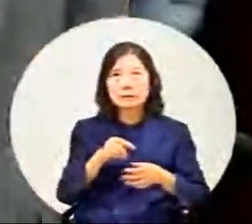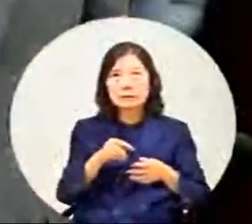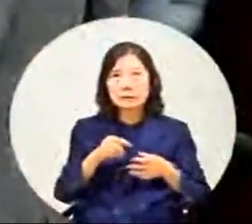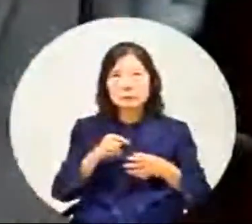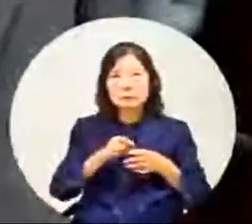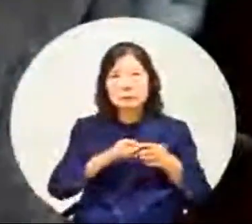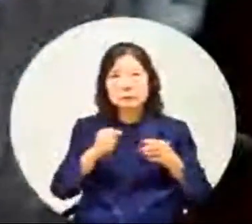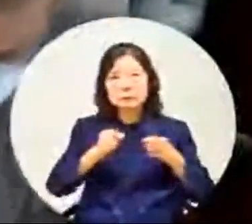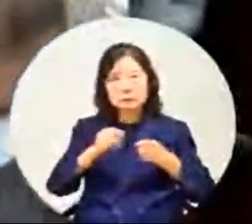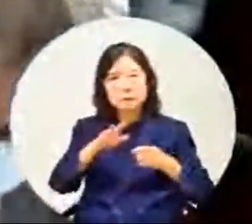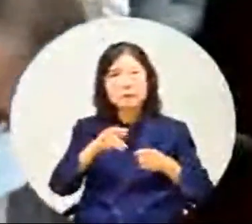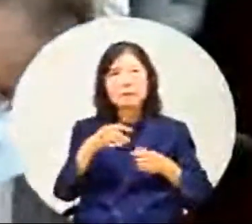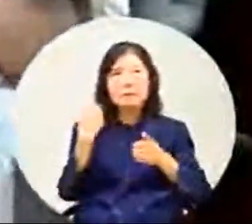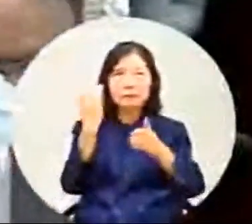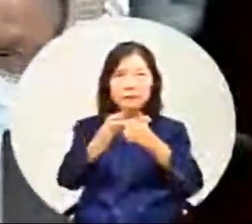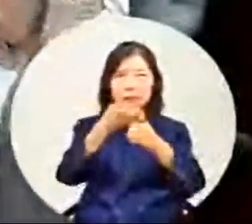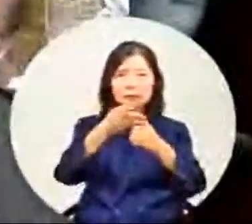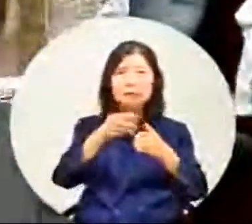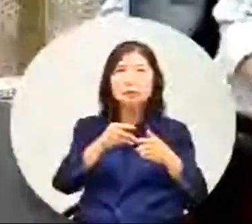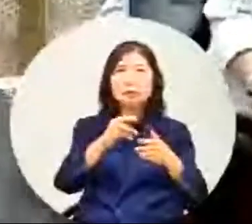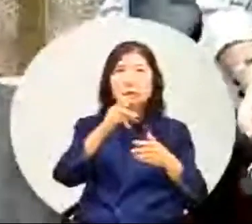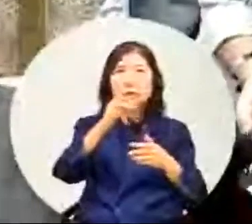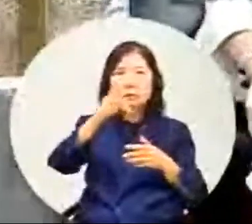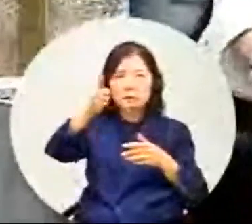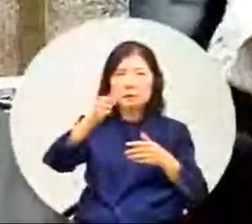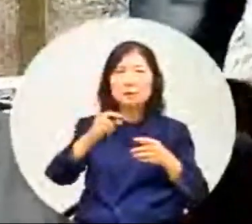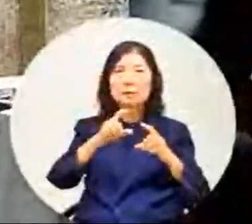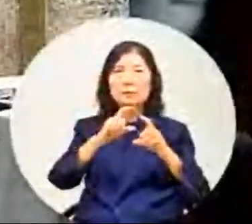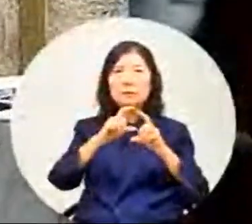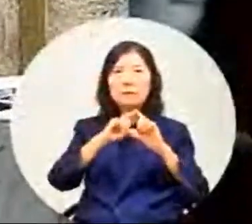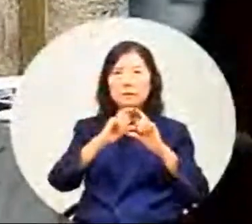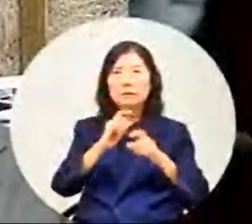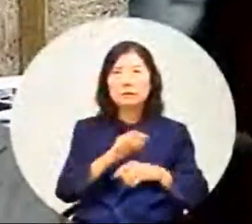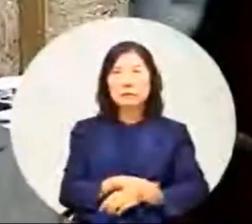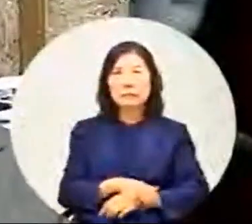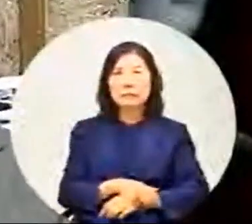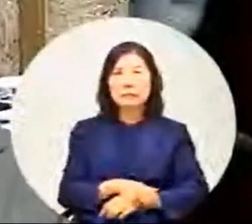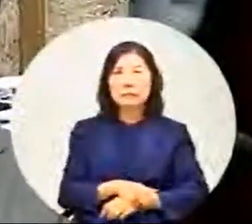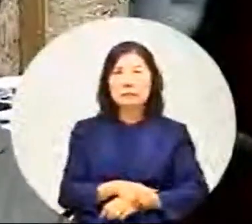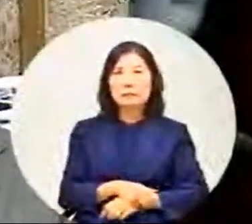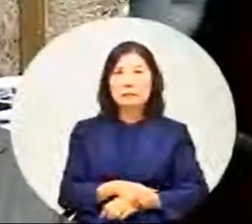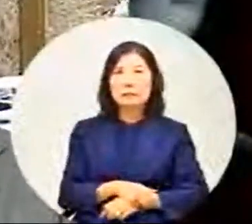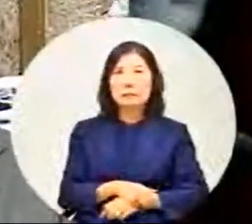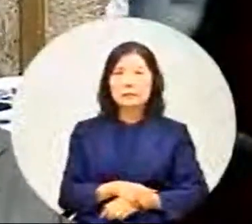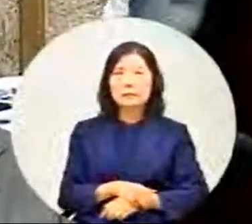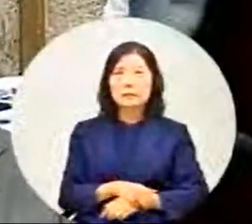中规科林科长。 好，麻烦了， 科长， 请简单回答，我们时间有限。